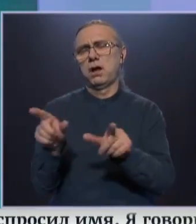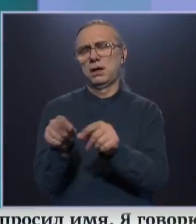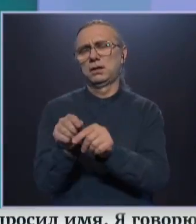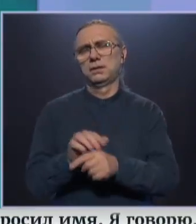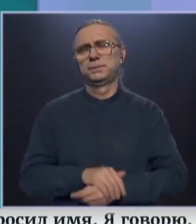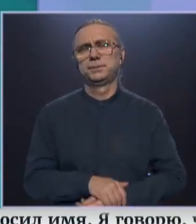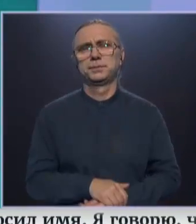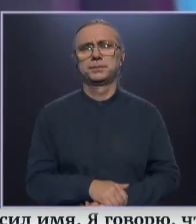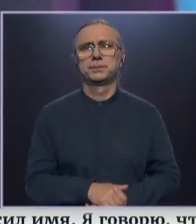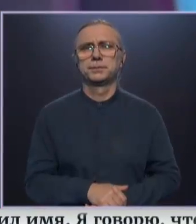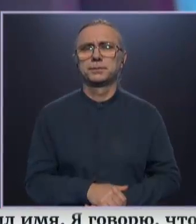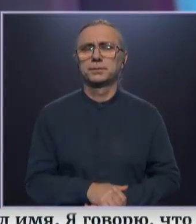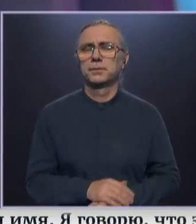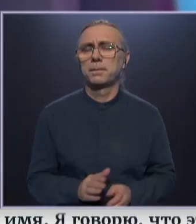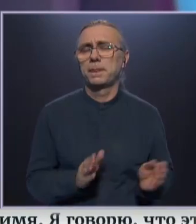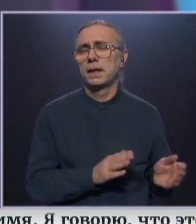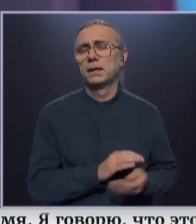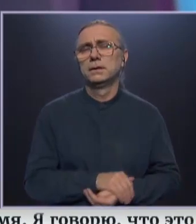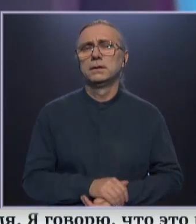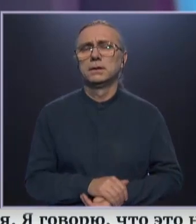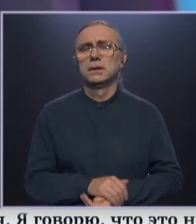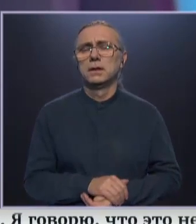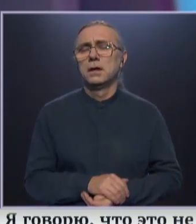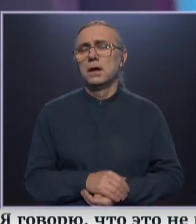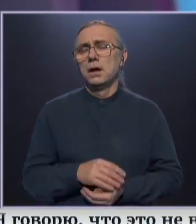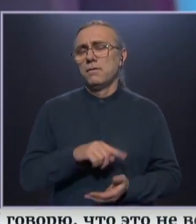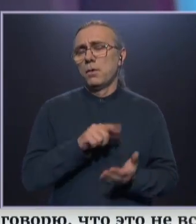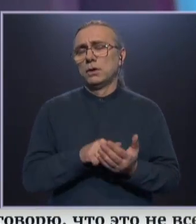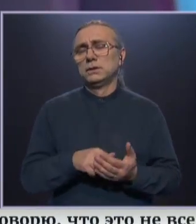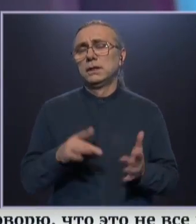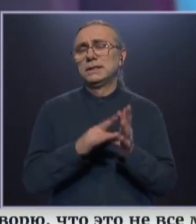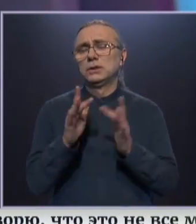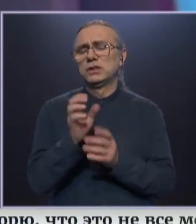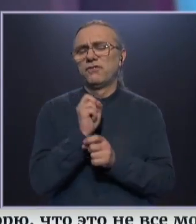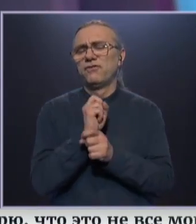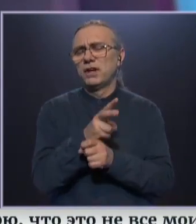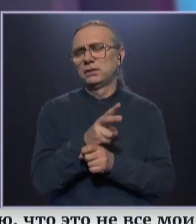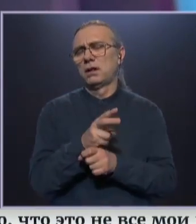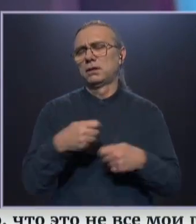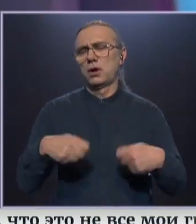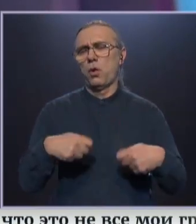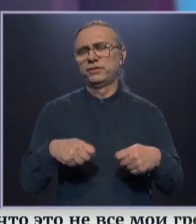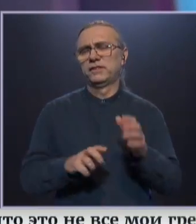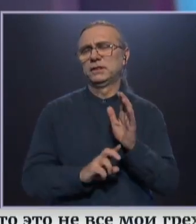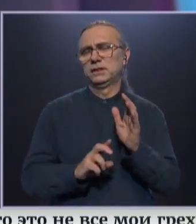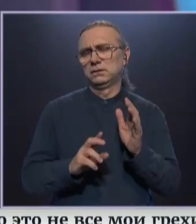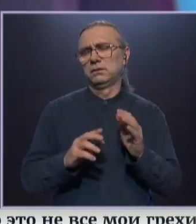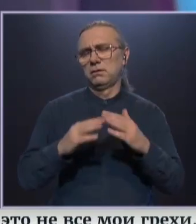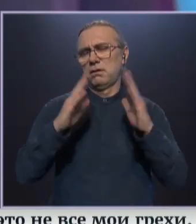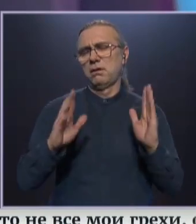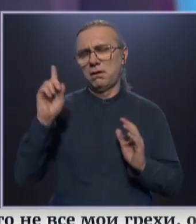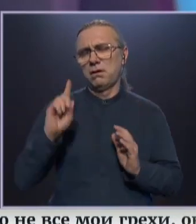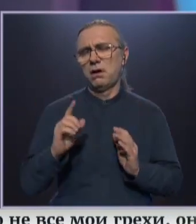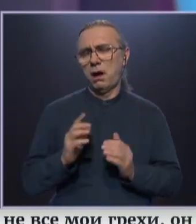пусть. Батюшка, Иисус выгнал торговцев из храма. Как вы можете объяснить торговлю иконами и свечами в священном месте? Спасибо.